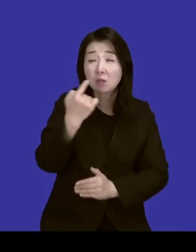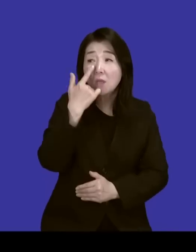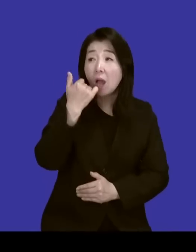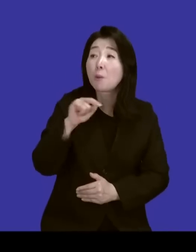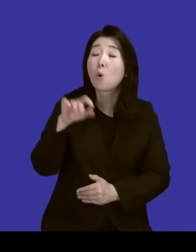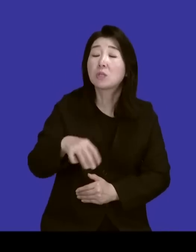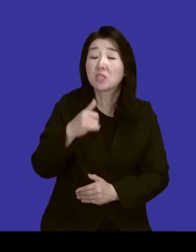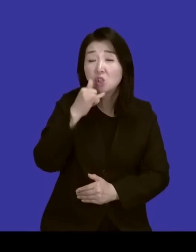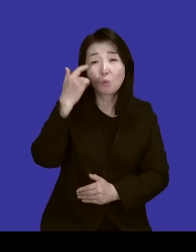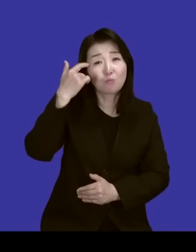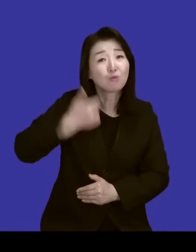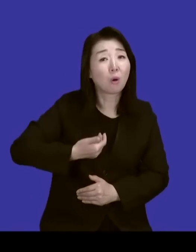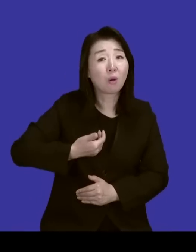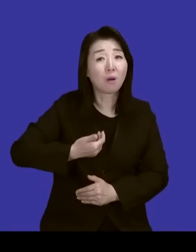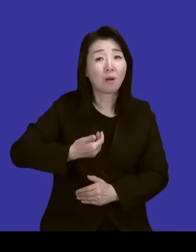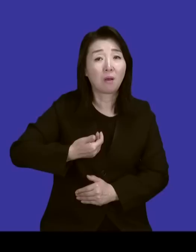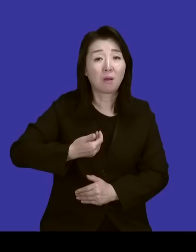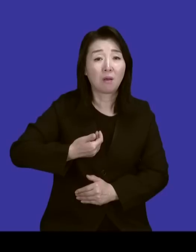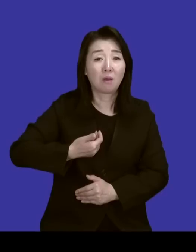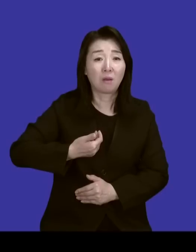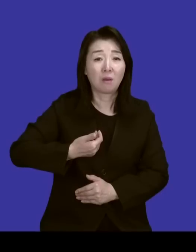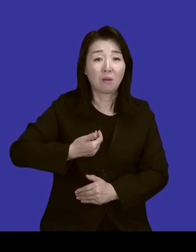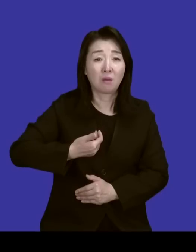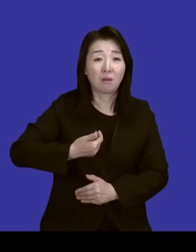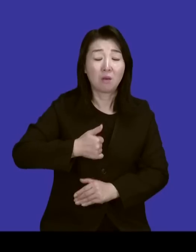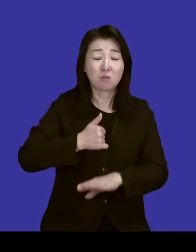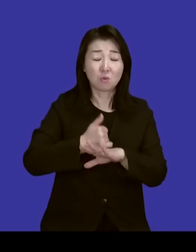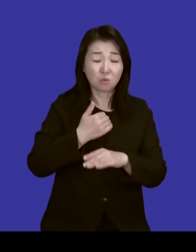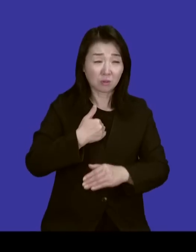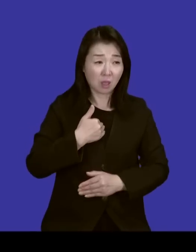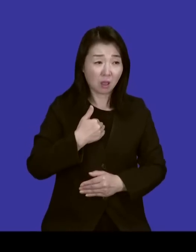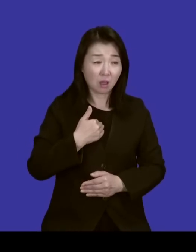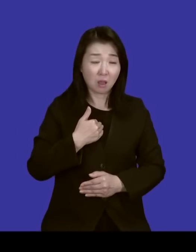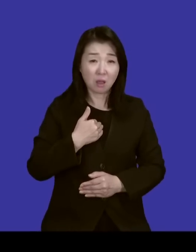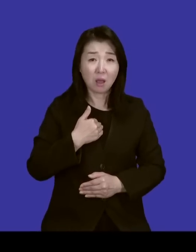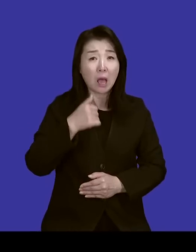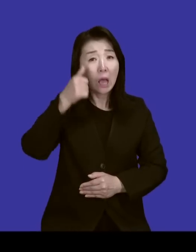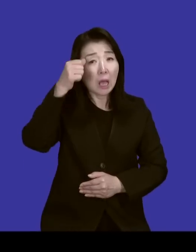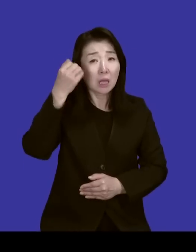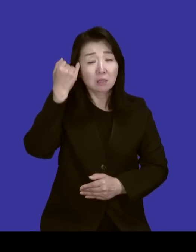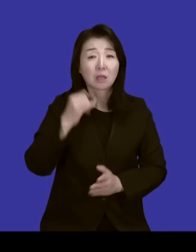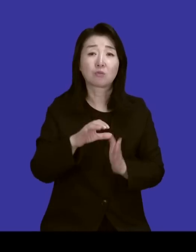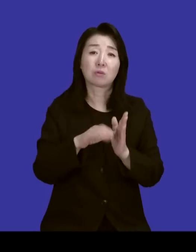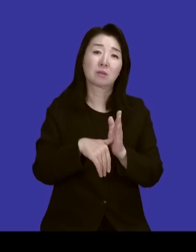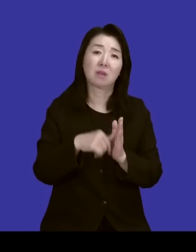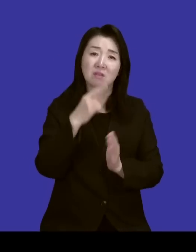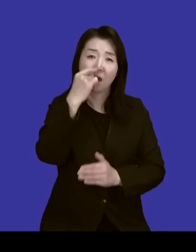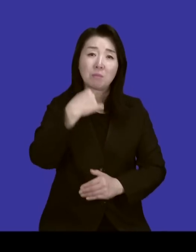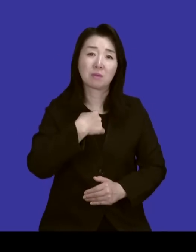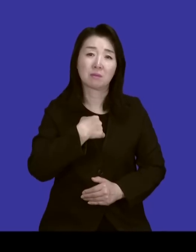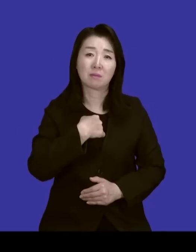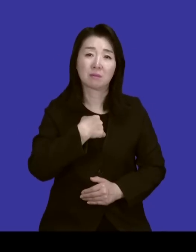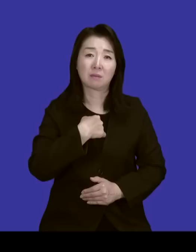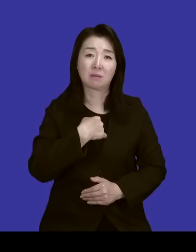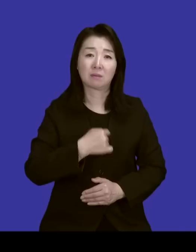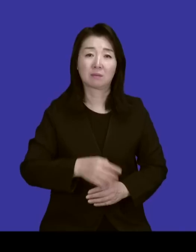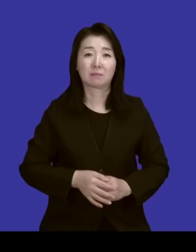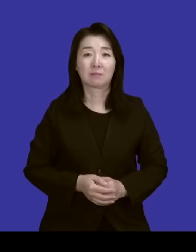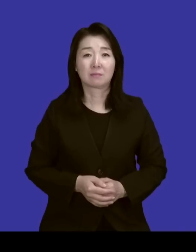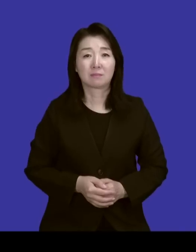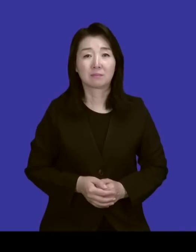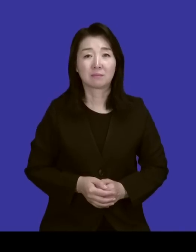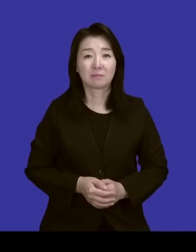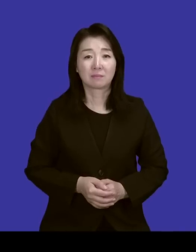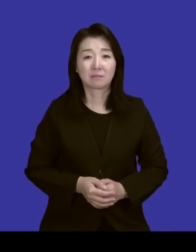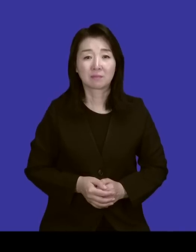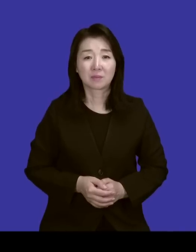있느냐. 뭐 그러니까 굉장히 그 예민했던 시절이잖아요. 사실 우리가. 그렇죠. 예. 그래서 어떤 내가